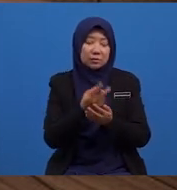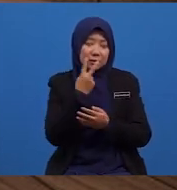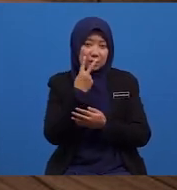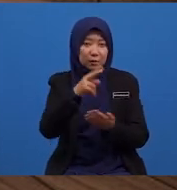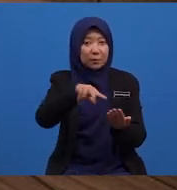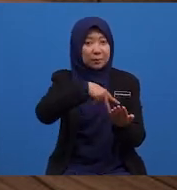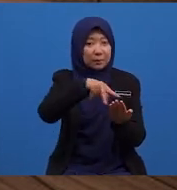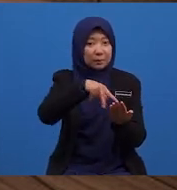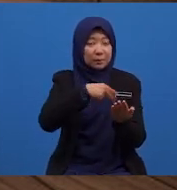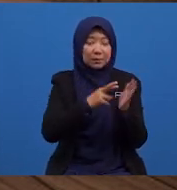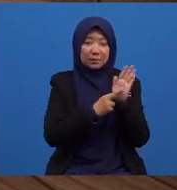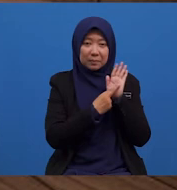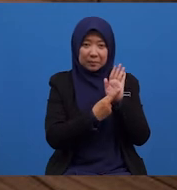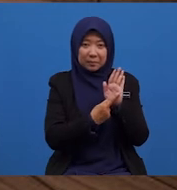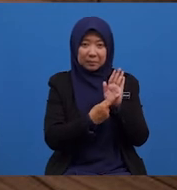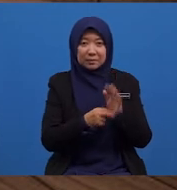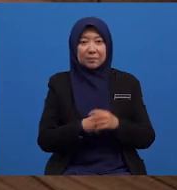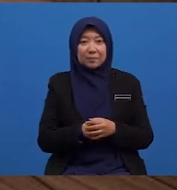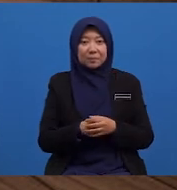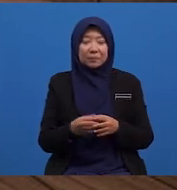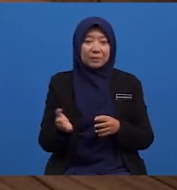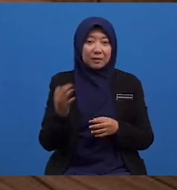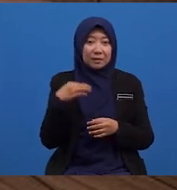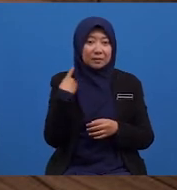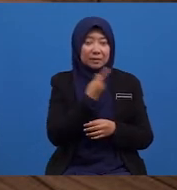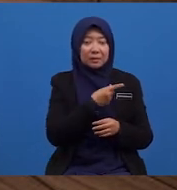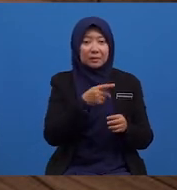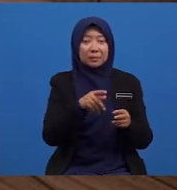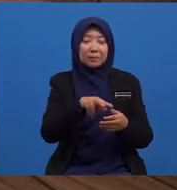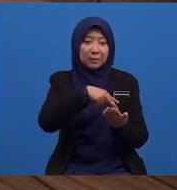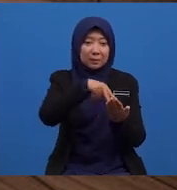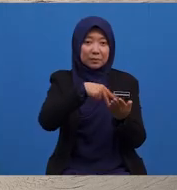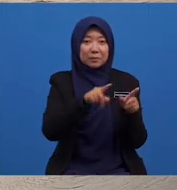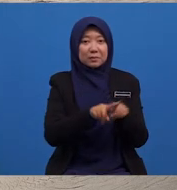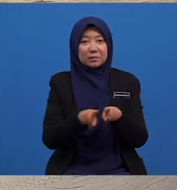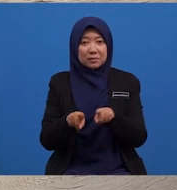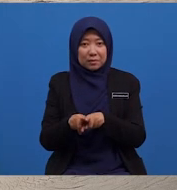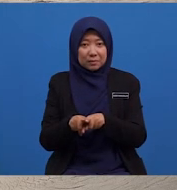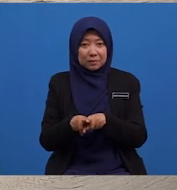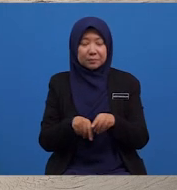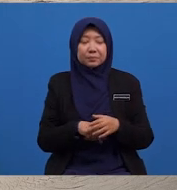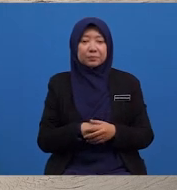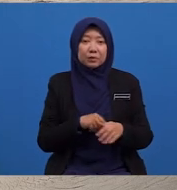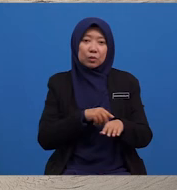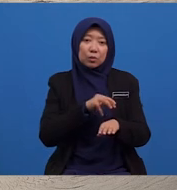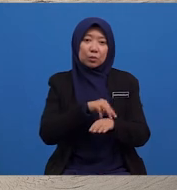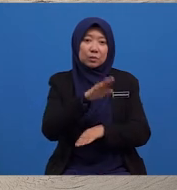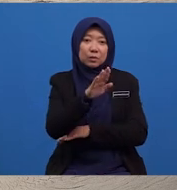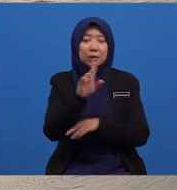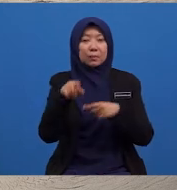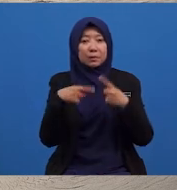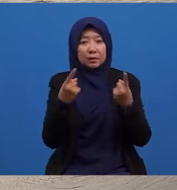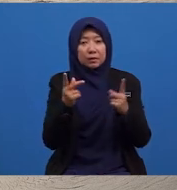pantun yang dipaparkan. Mari kita berpantun bersama-sama. Di waktu petang, pergi